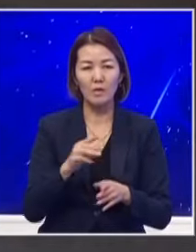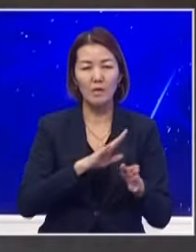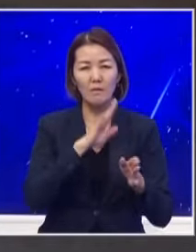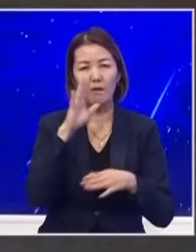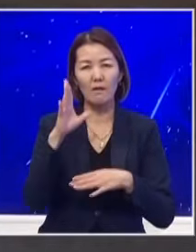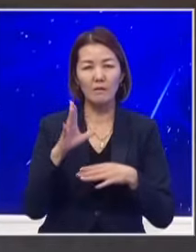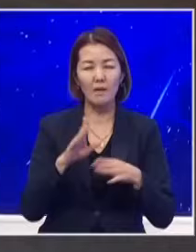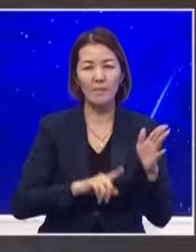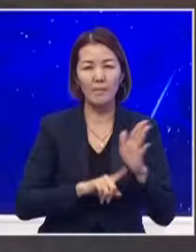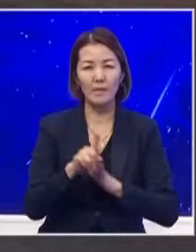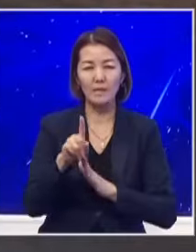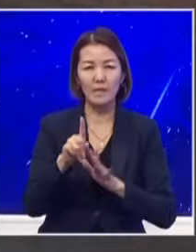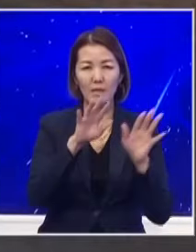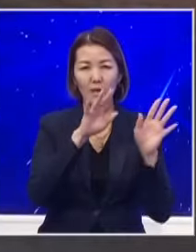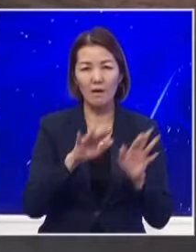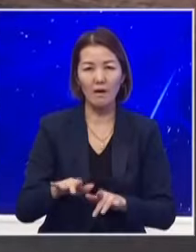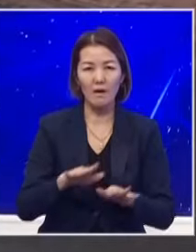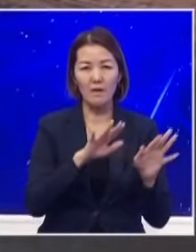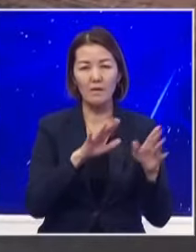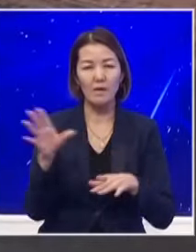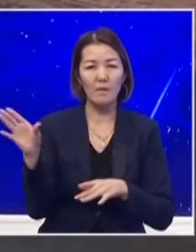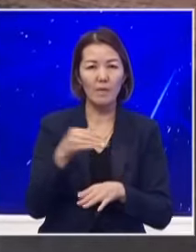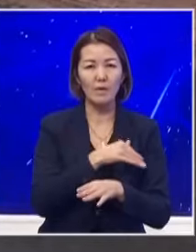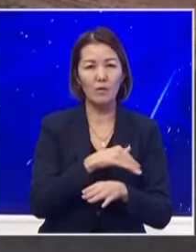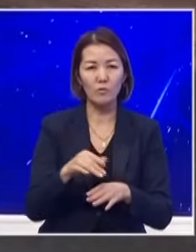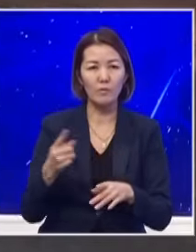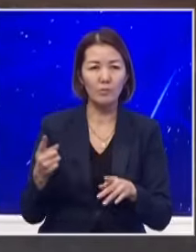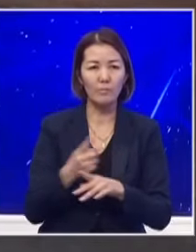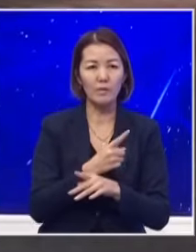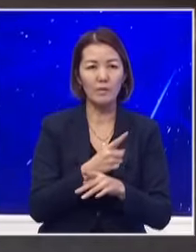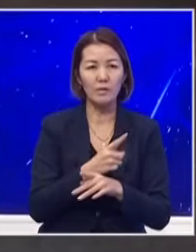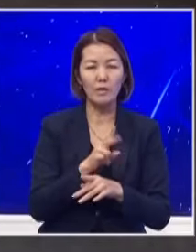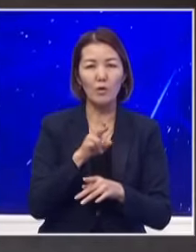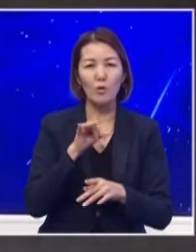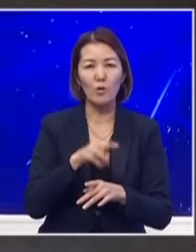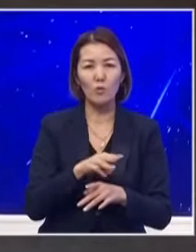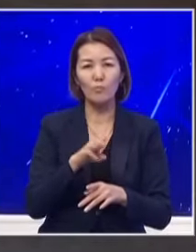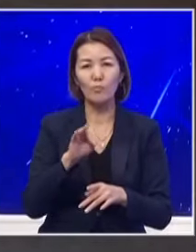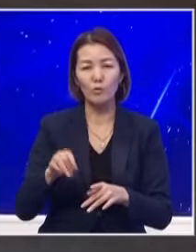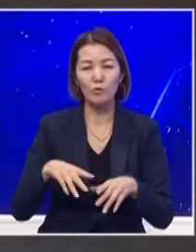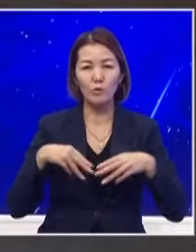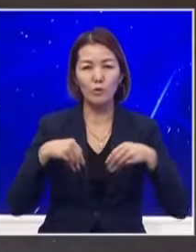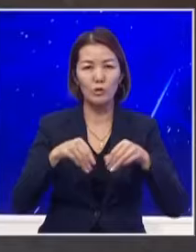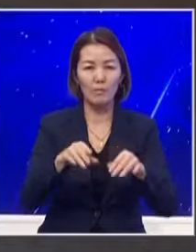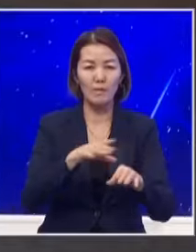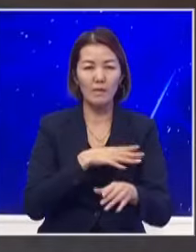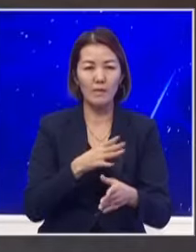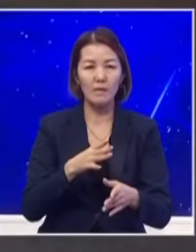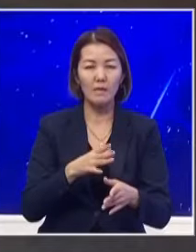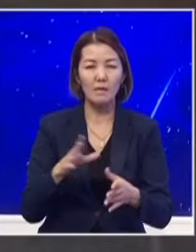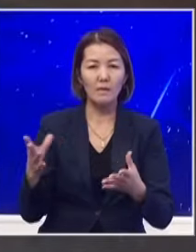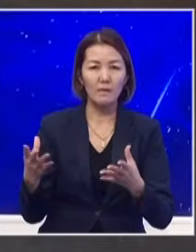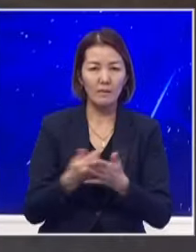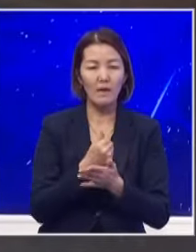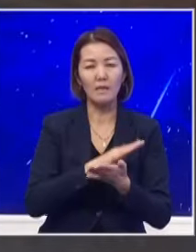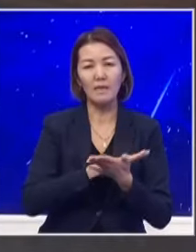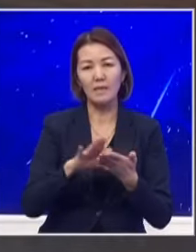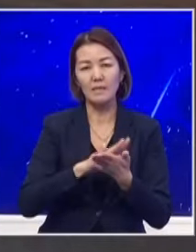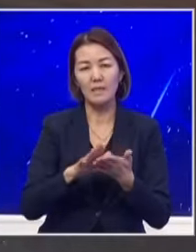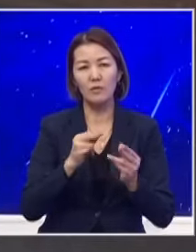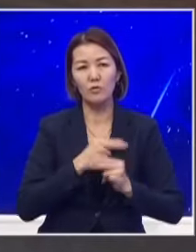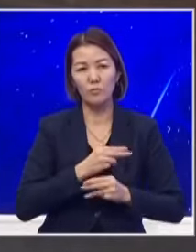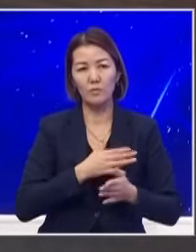қар жауып жатыр. Қазір барлық көшелерге бір рез инертті материал себілген. Қазір бір тағы күреп шықтық. Жұмыстар усиленный